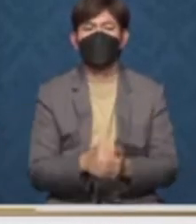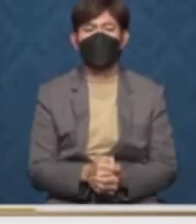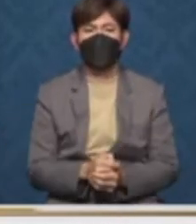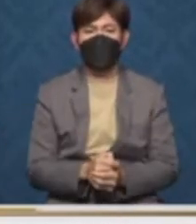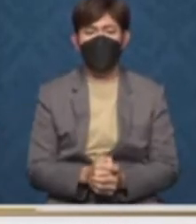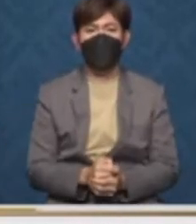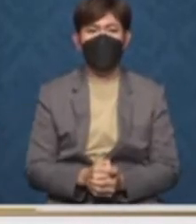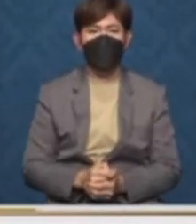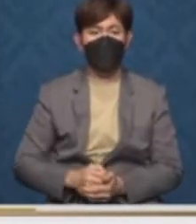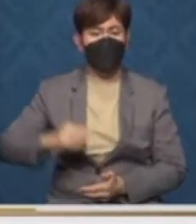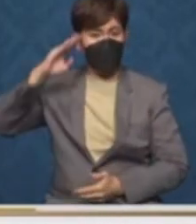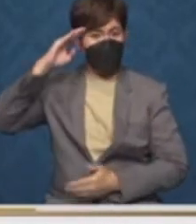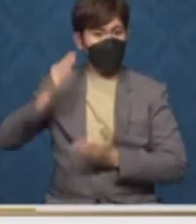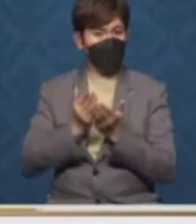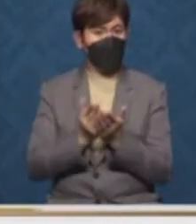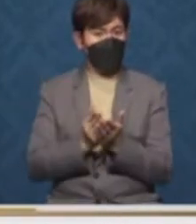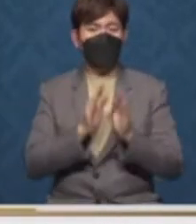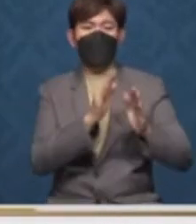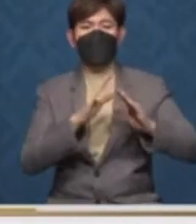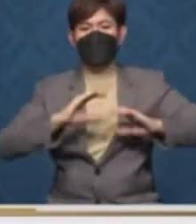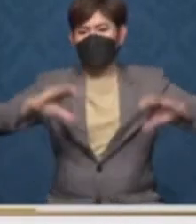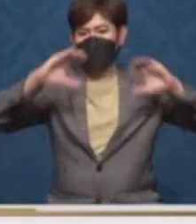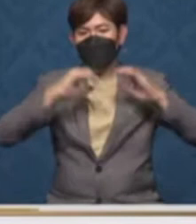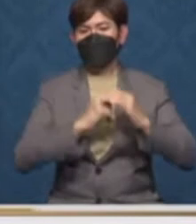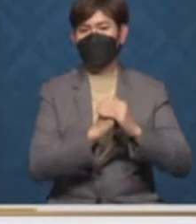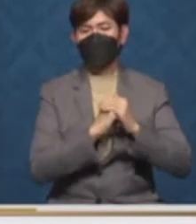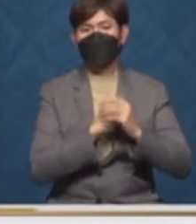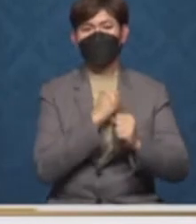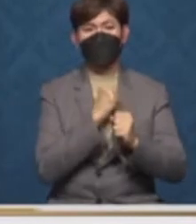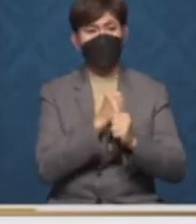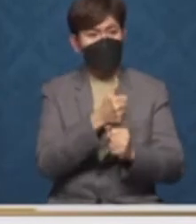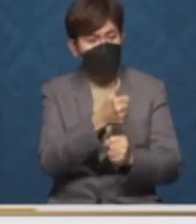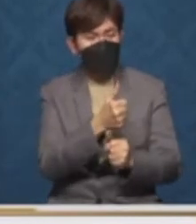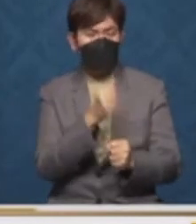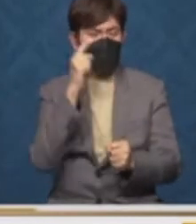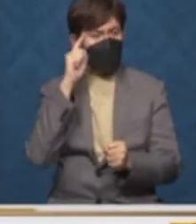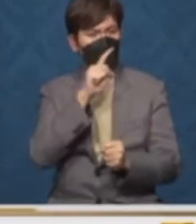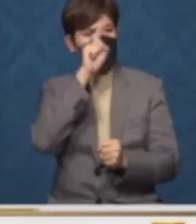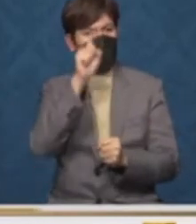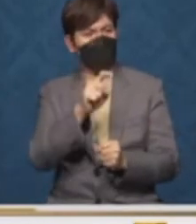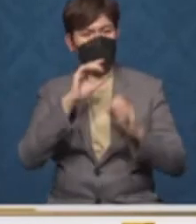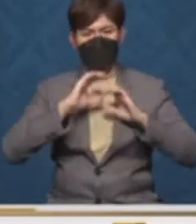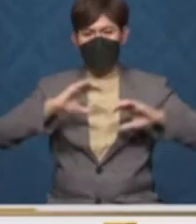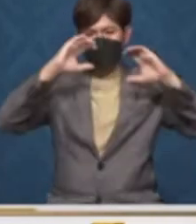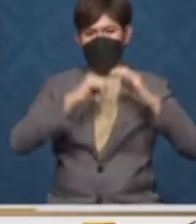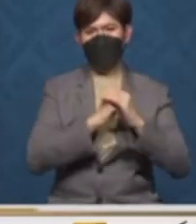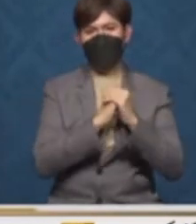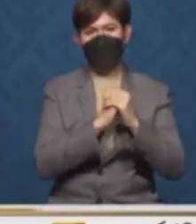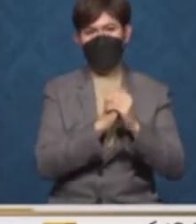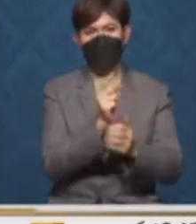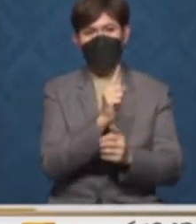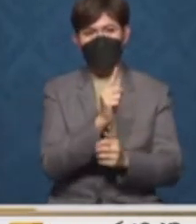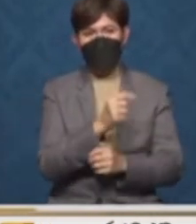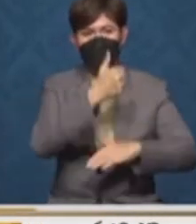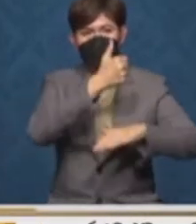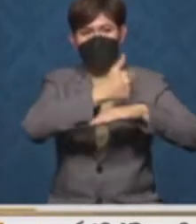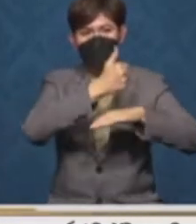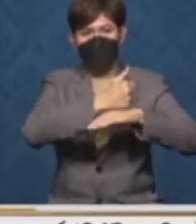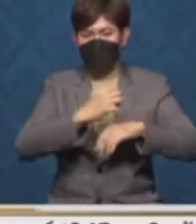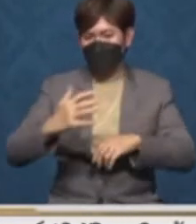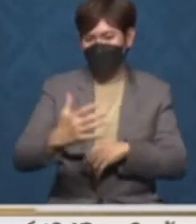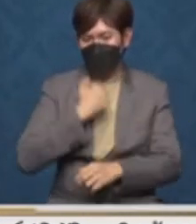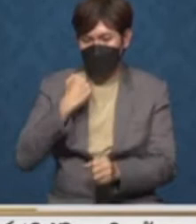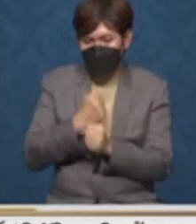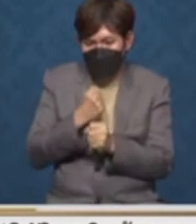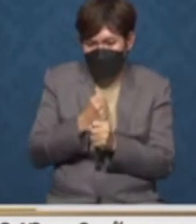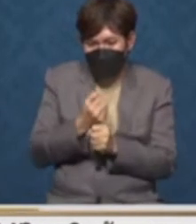ให้รัฐบาลจีนมาทำเหรอครับผมไม่เชื่อครับว่าระดับรัฐบาลจีนภายใต้การนำของซีเจี้ยนผิงจะมารับเหมางานกระจกก